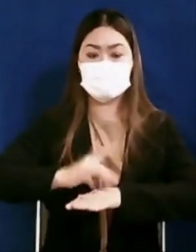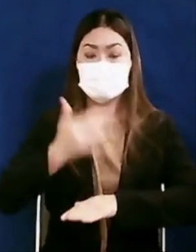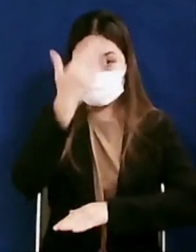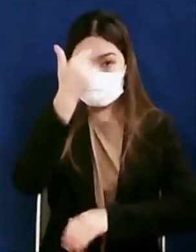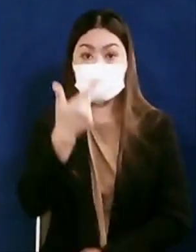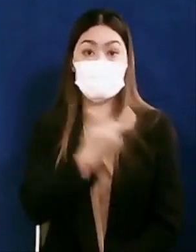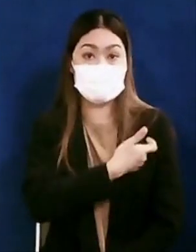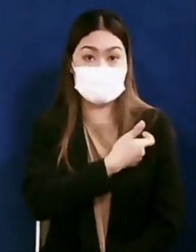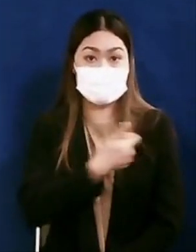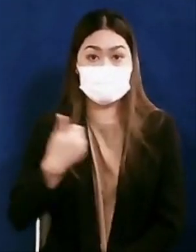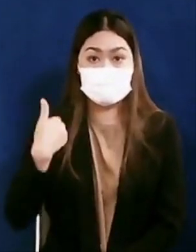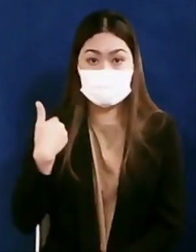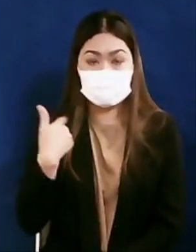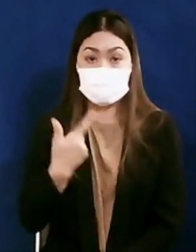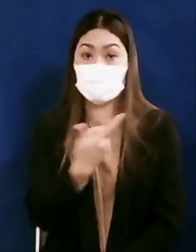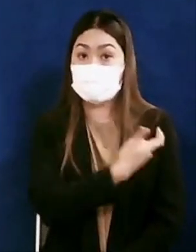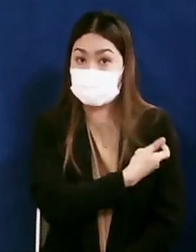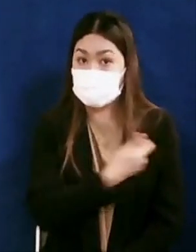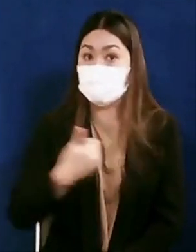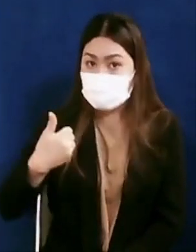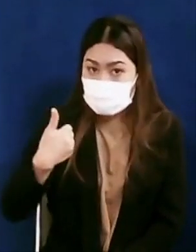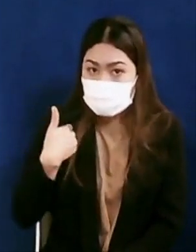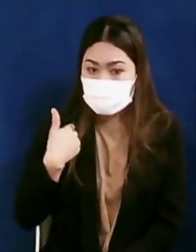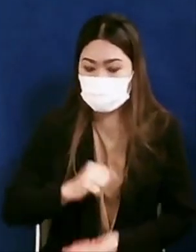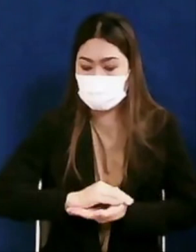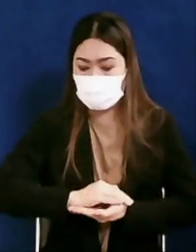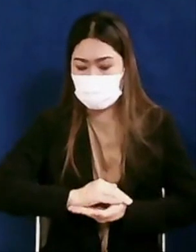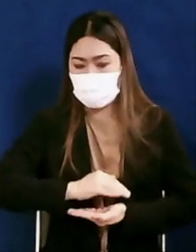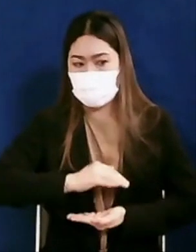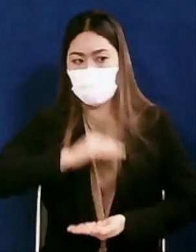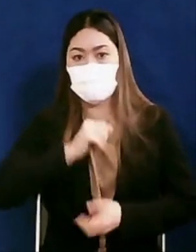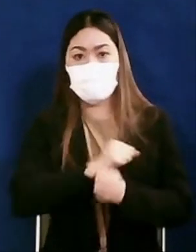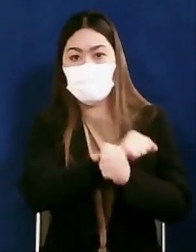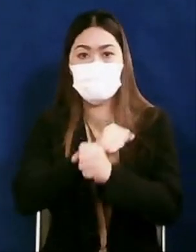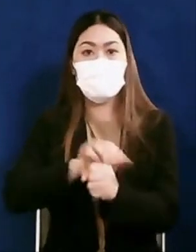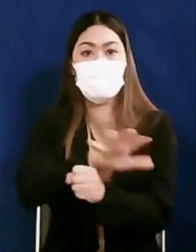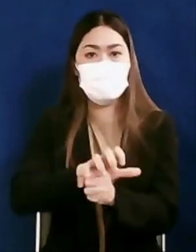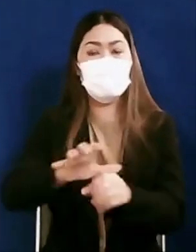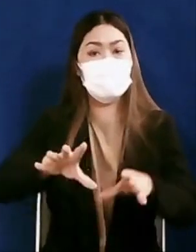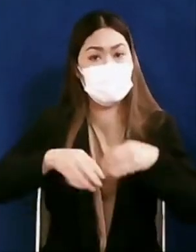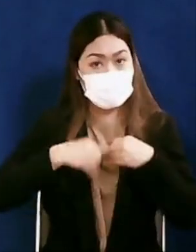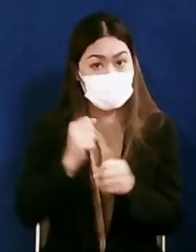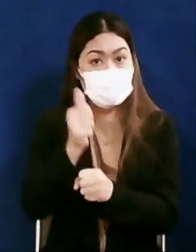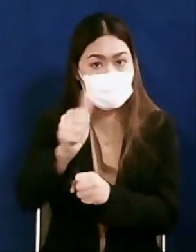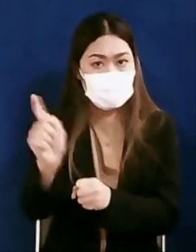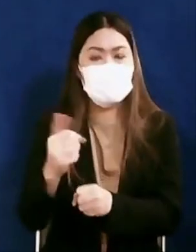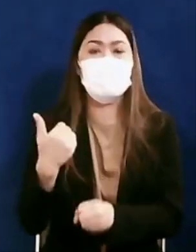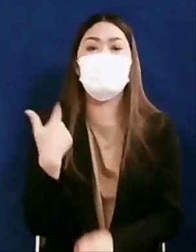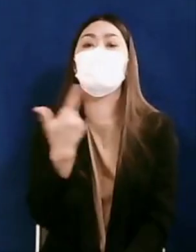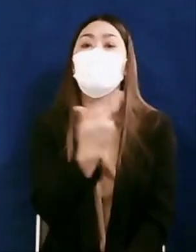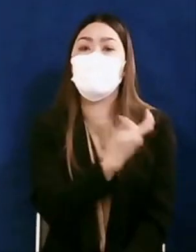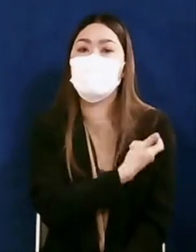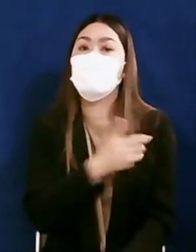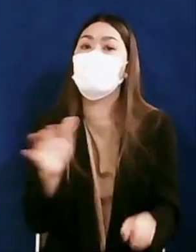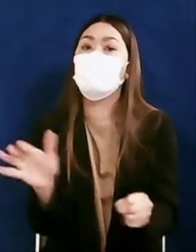ฉีดวัคซีนแล้วการฉีดวัคซีนที่มีภูมิคุ้มกันขึ้นเนี่ยที่เรายอมรับได้ก็คือจะต้องมีวัคซีนคร